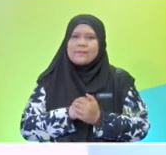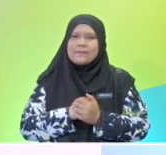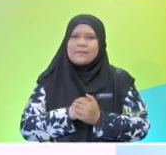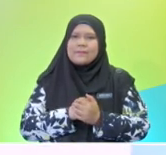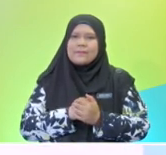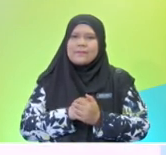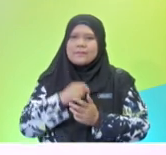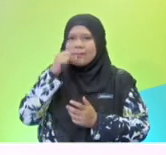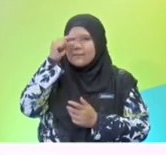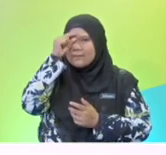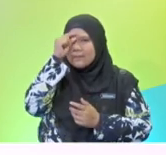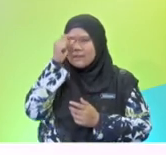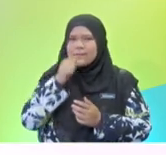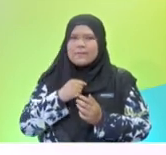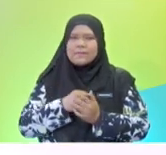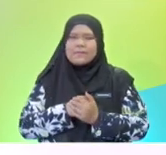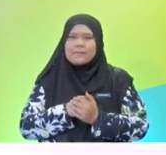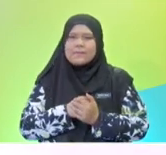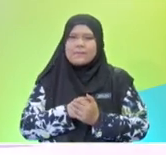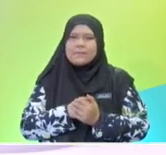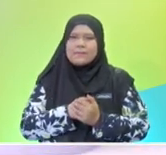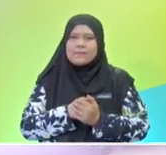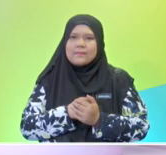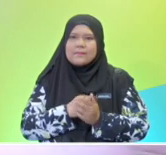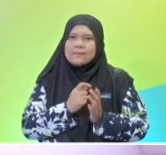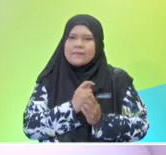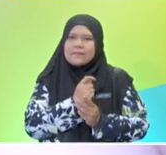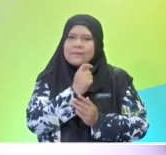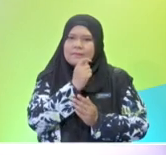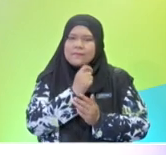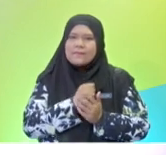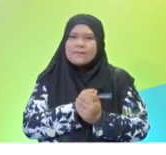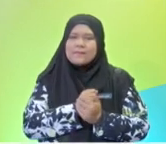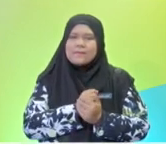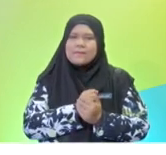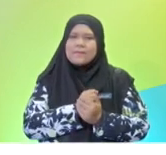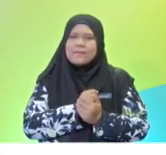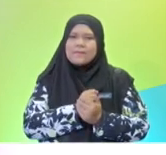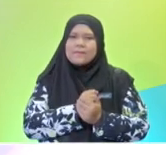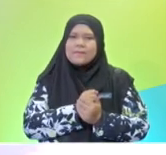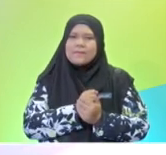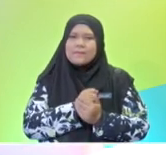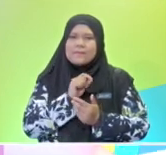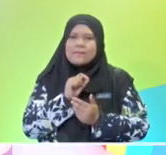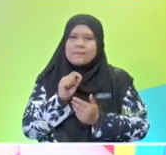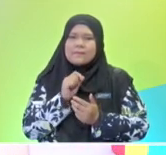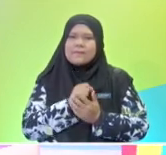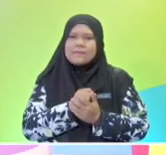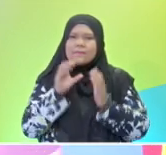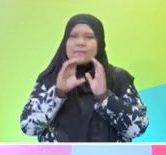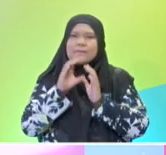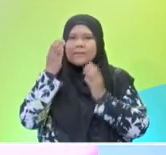Kemudian, oh abang saya. Ya. Abang saya, dia tinggi sikit dari saya. Kita bagi. Dua titik. Cikgu lukis apa tu